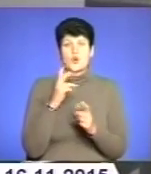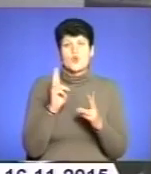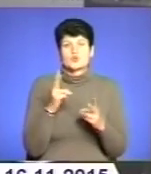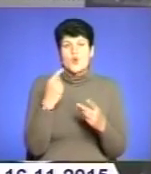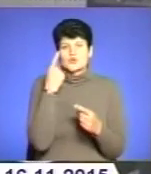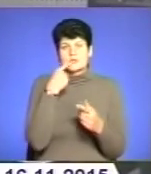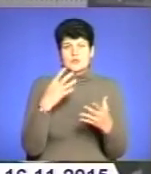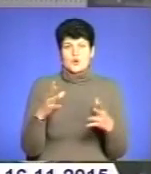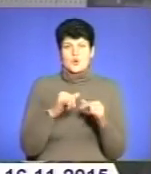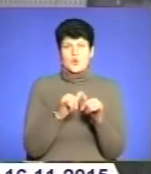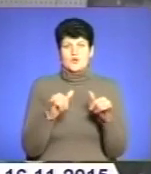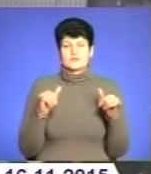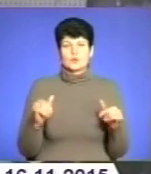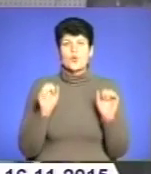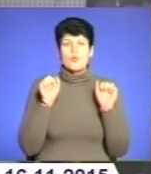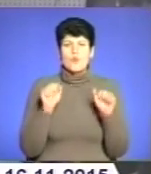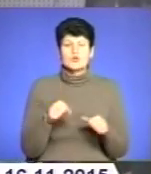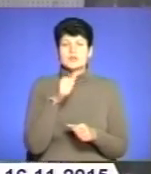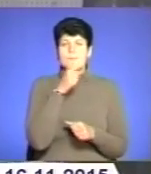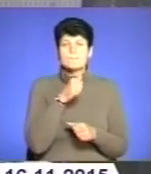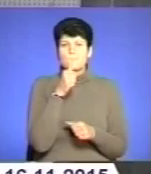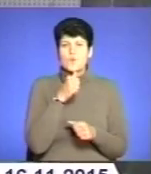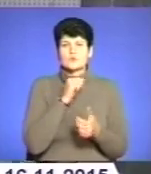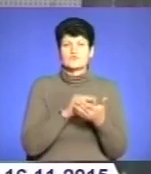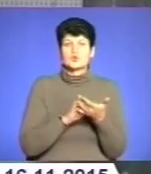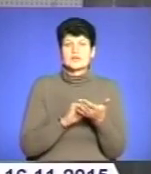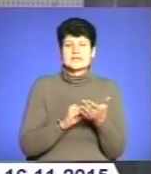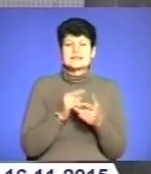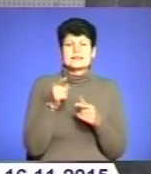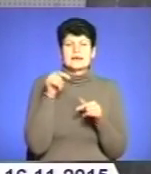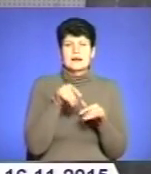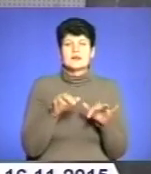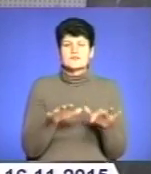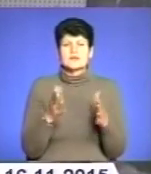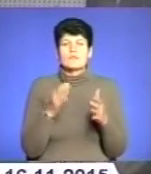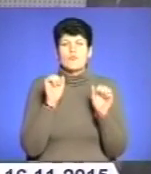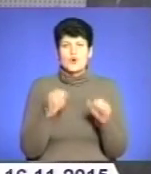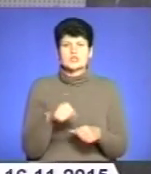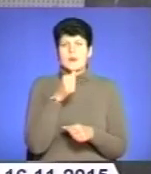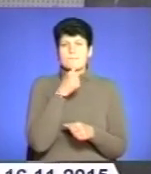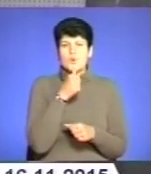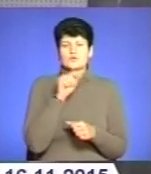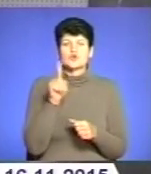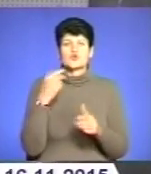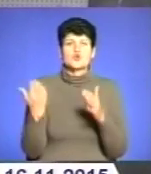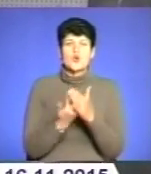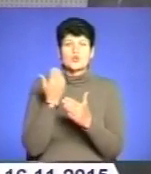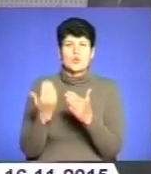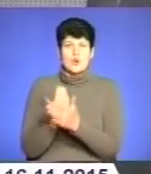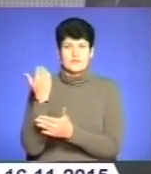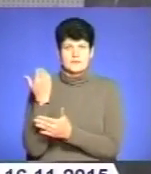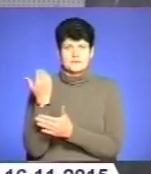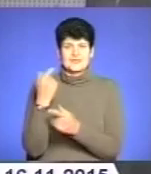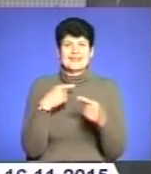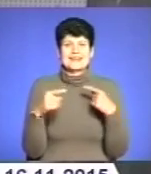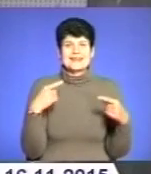розвитку, того, що можна пробувати, ну, журналістика – це така річ, в якій завжди можна пробувати щось нове. Та? Тобто